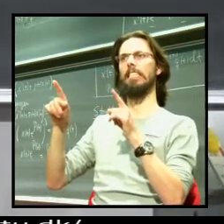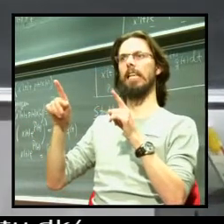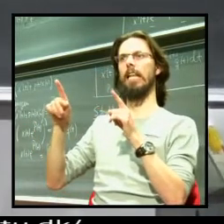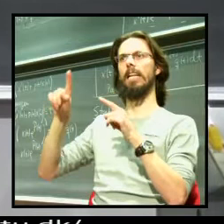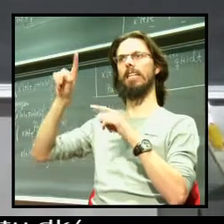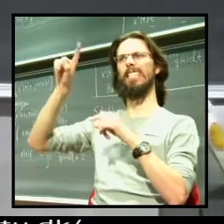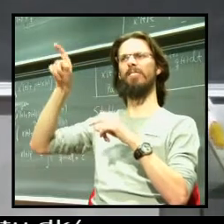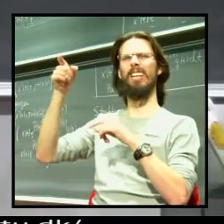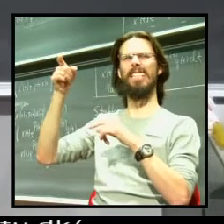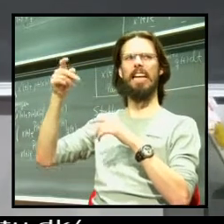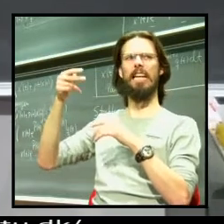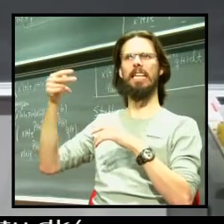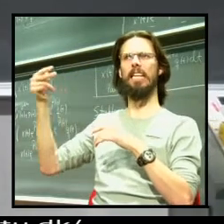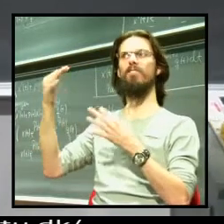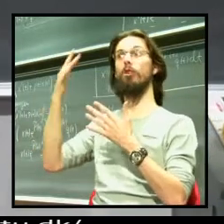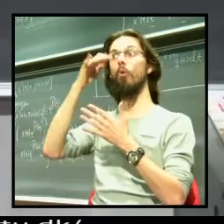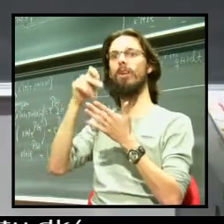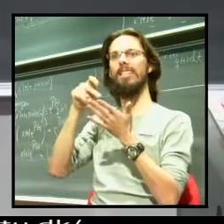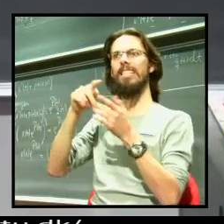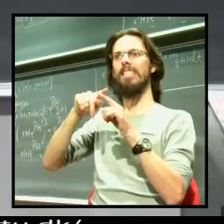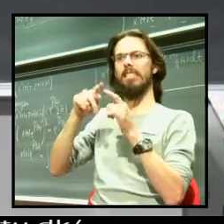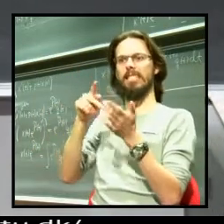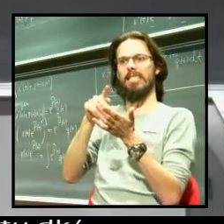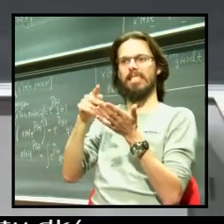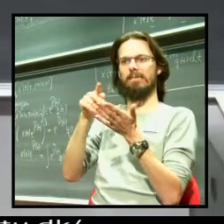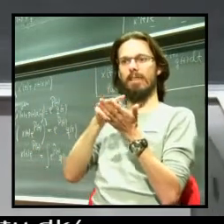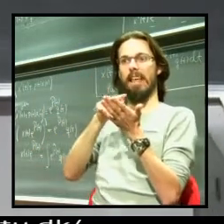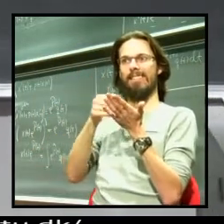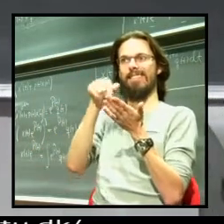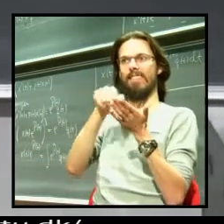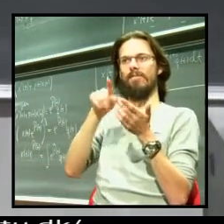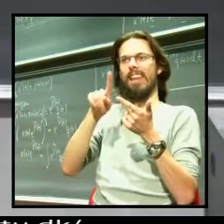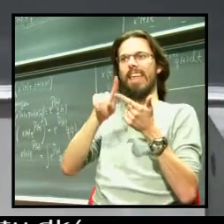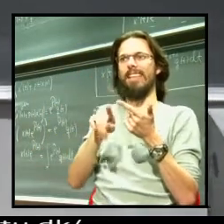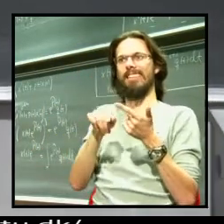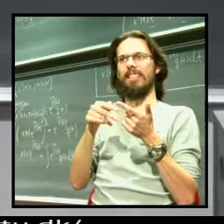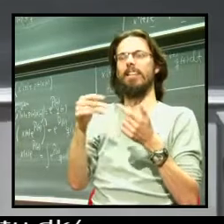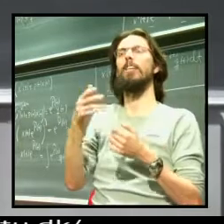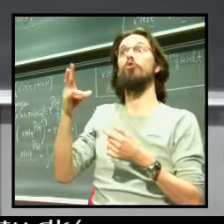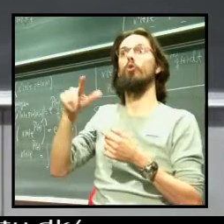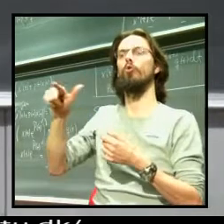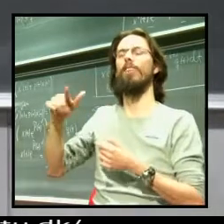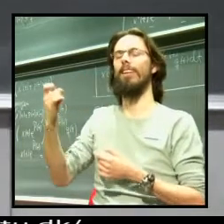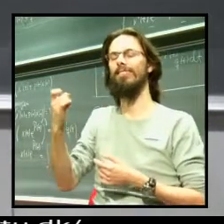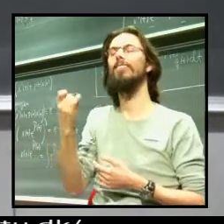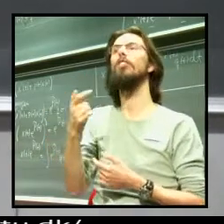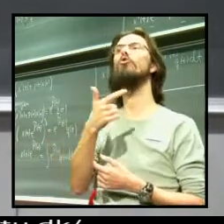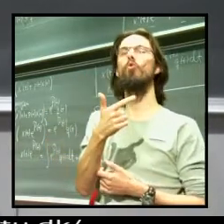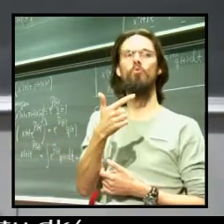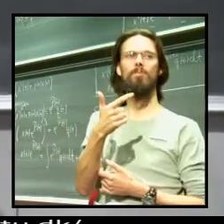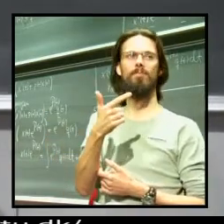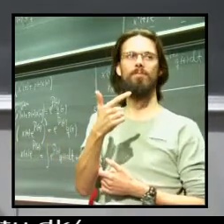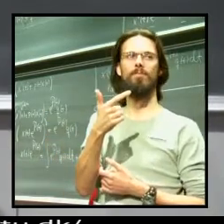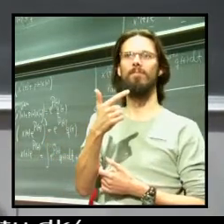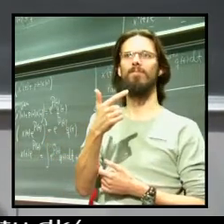Hvad tror jeg, dimensionen af kernen for en anden ordens lineær differentialligning er? 27 selvfølgelig, ikke? Nej, den er selvfølgelig 2. Det er ikke så selvfølgelig, men